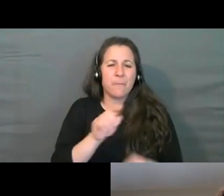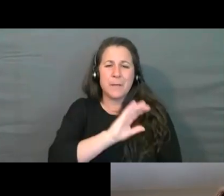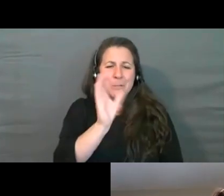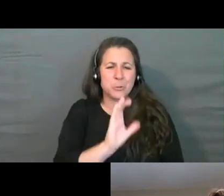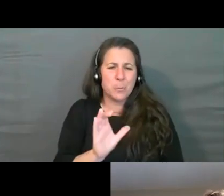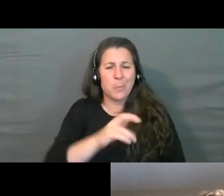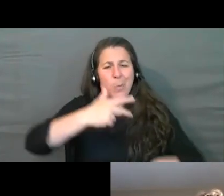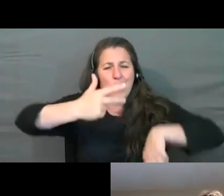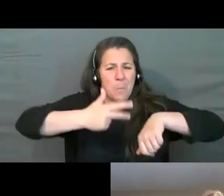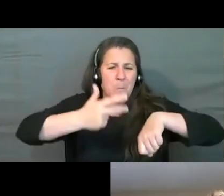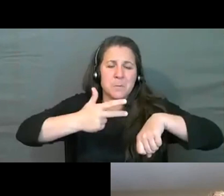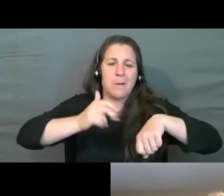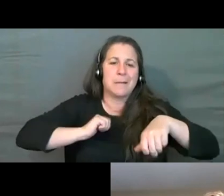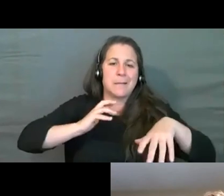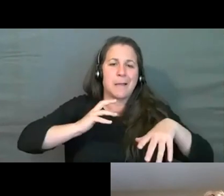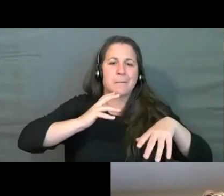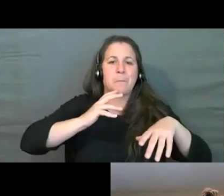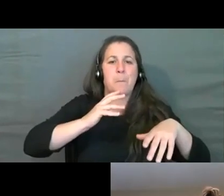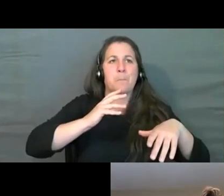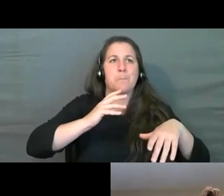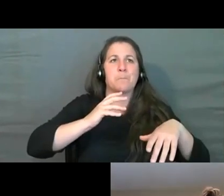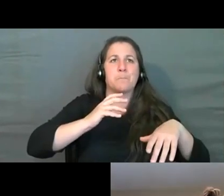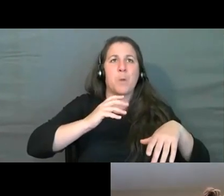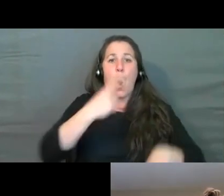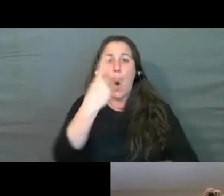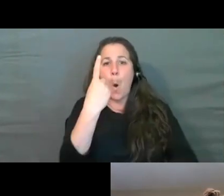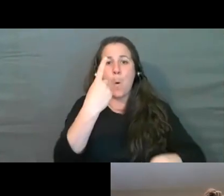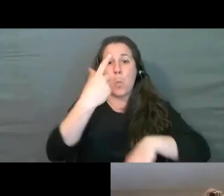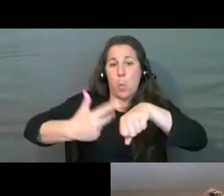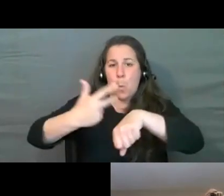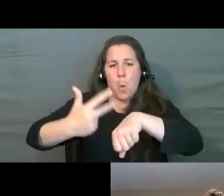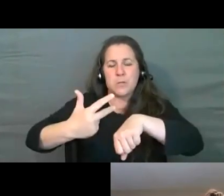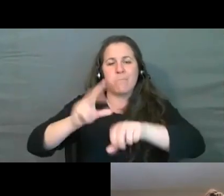de décourter puis d'en faire peut-être plus souvent, tout simplement. Mais